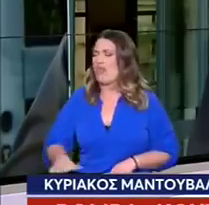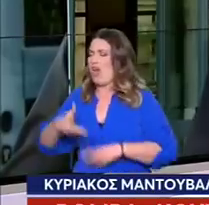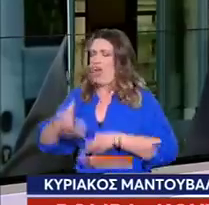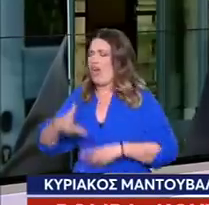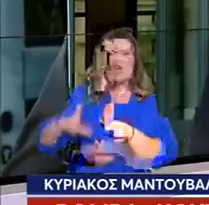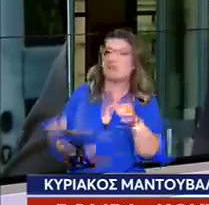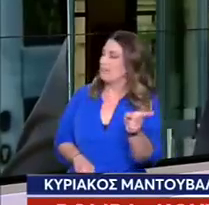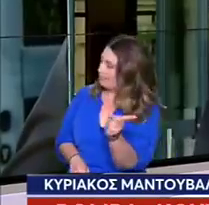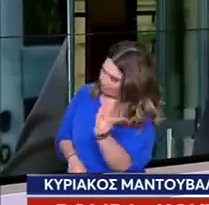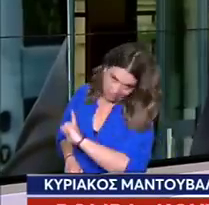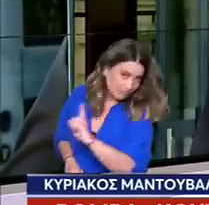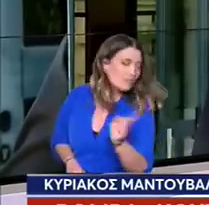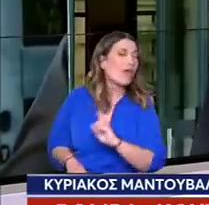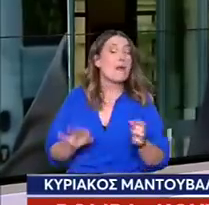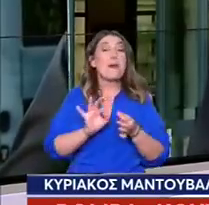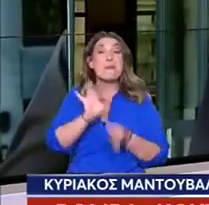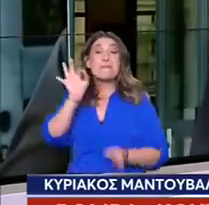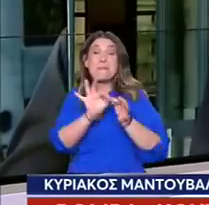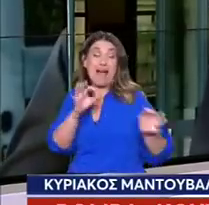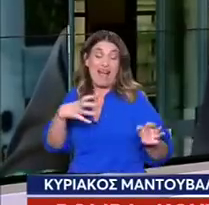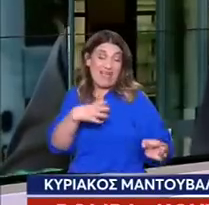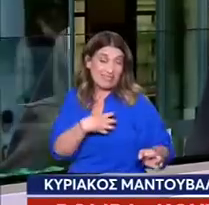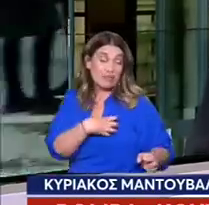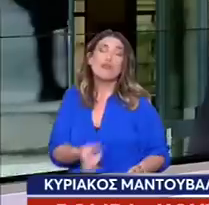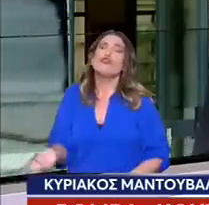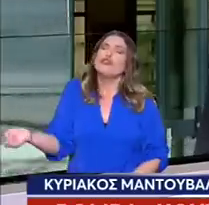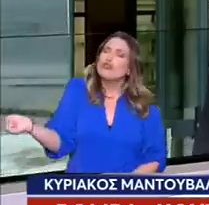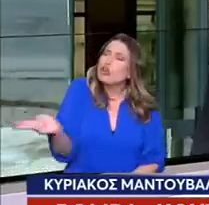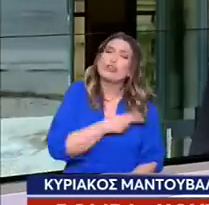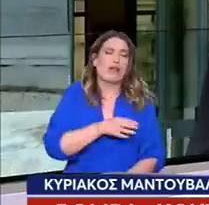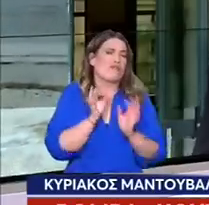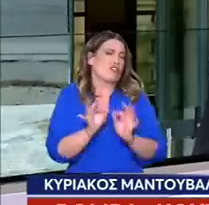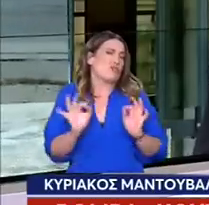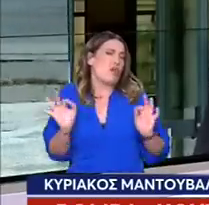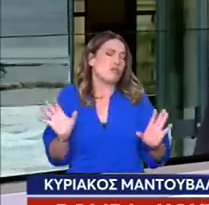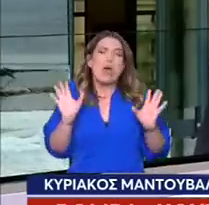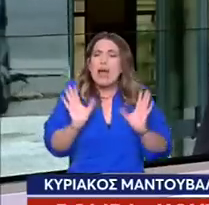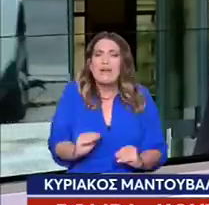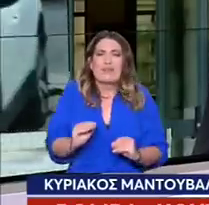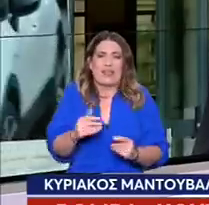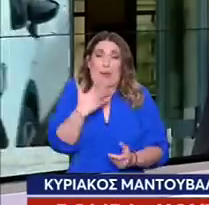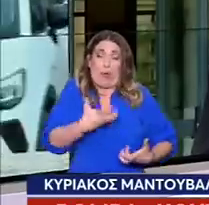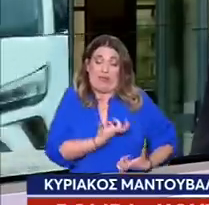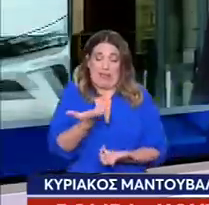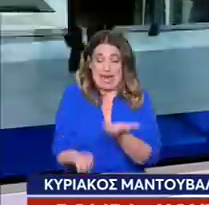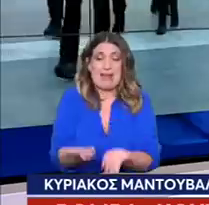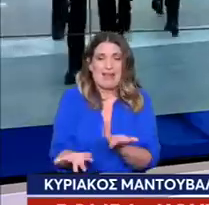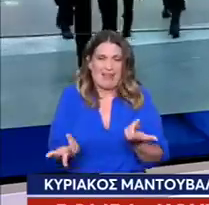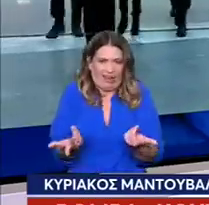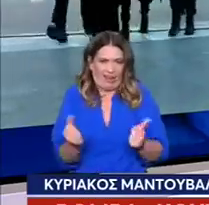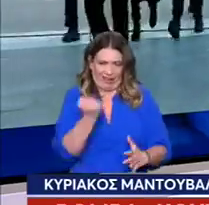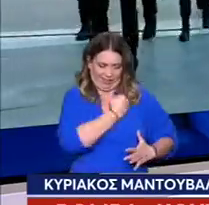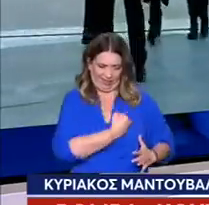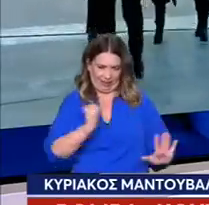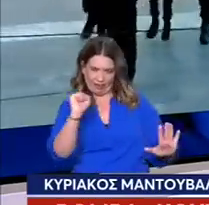ότι οι μετρήσεις που κάναμε έδειχναν ότι η καρδιά του παιδιού ήταν φυσιολογική. Κυριάκο, μου σε ευχαριστώ πολύ. Ο Κυριάκος Μαντούβαλος, στην ουσία,